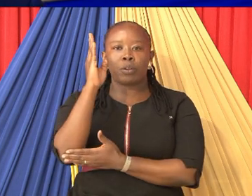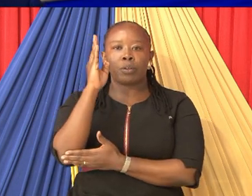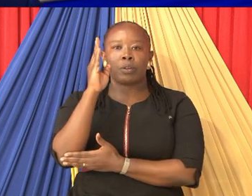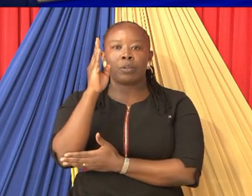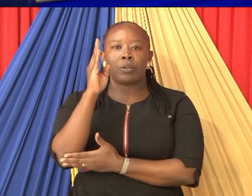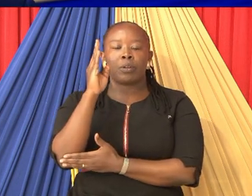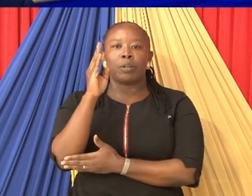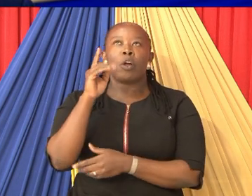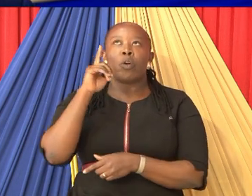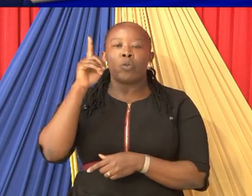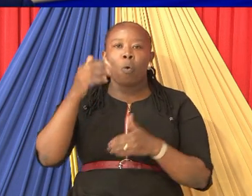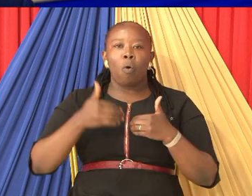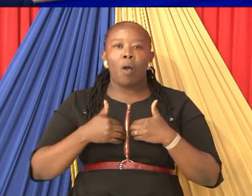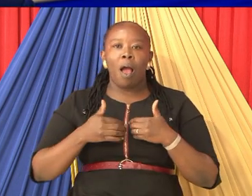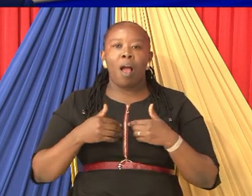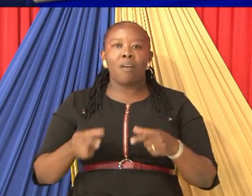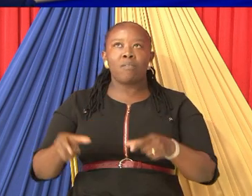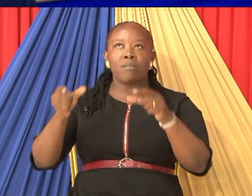Umetupe kipawa cha uhai.